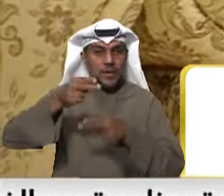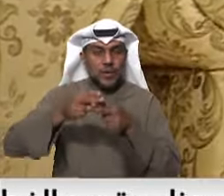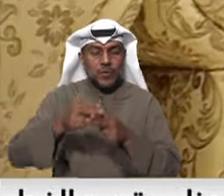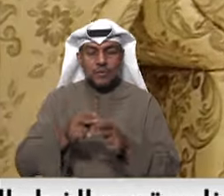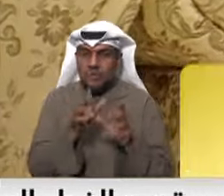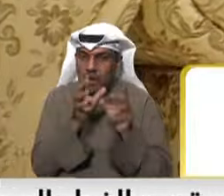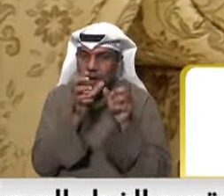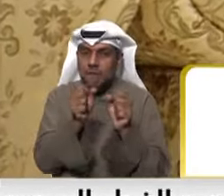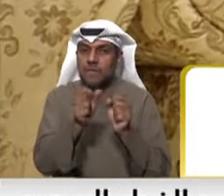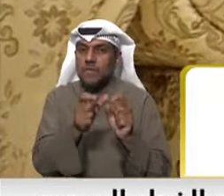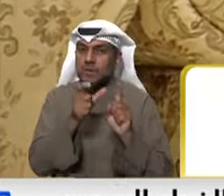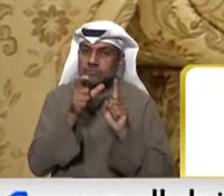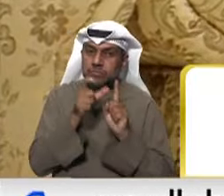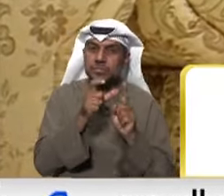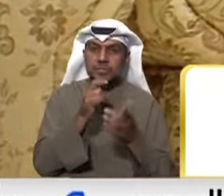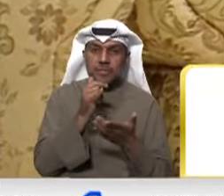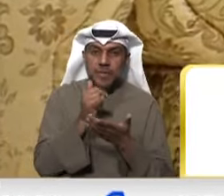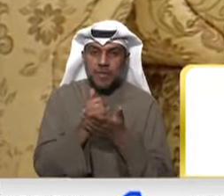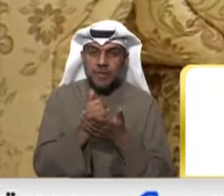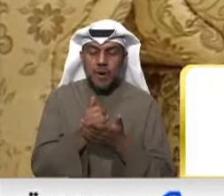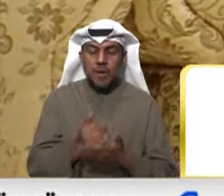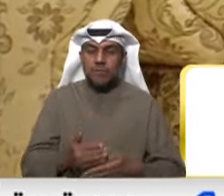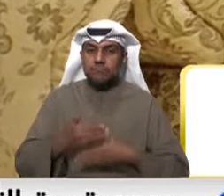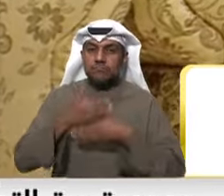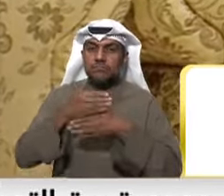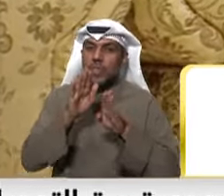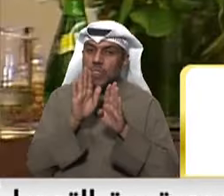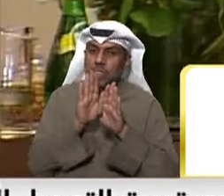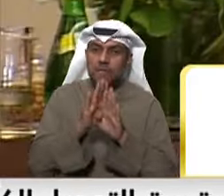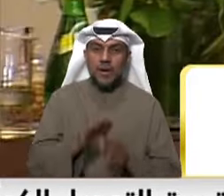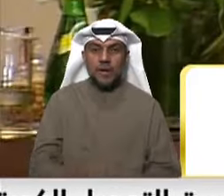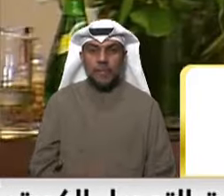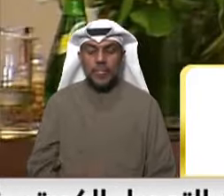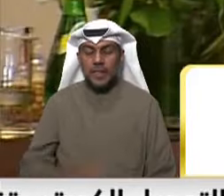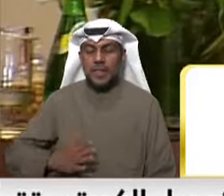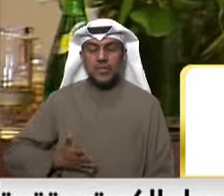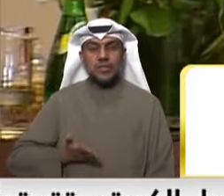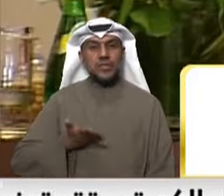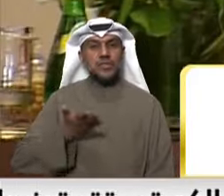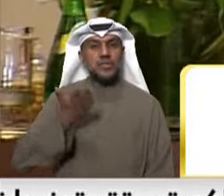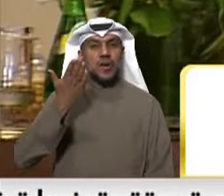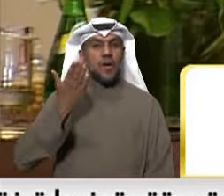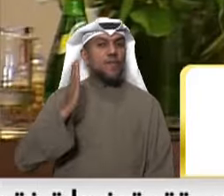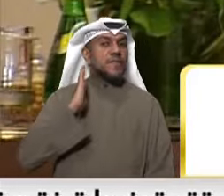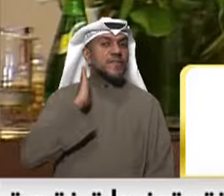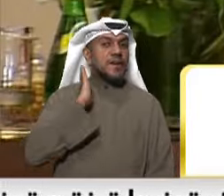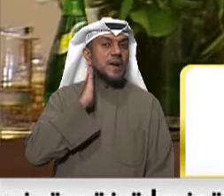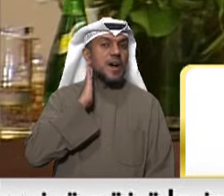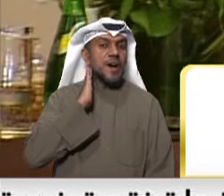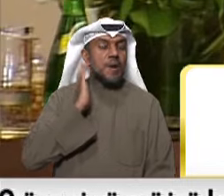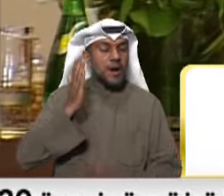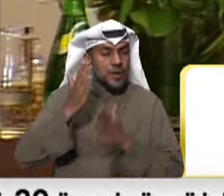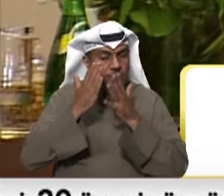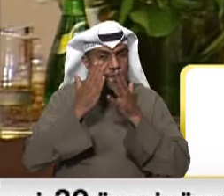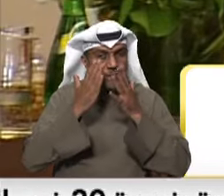وحمايته، وإنها لشرف عظيم وأمانة